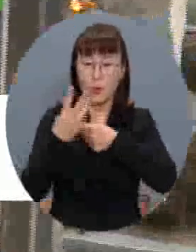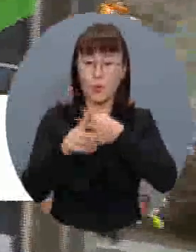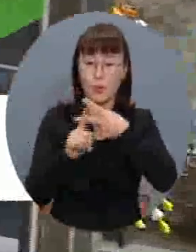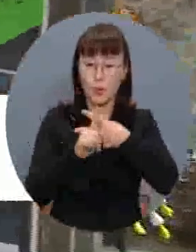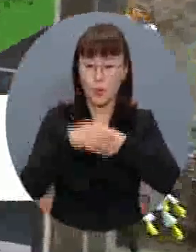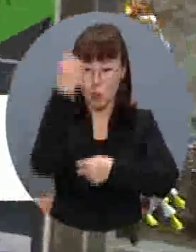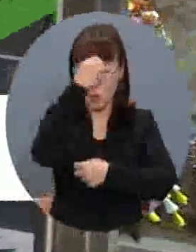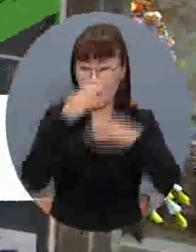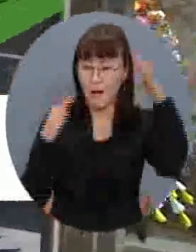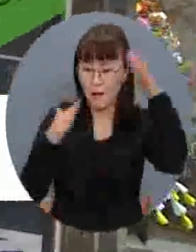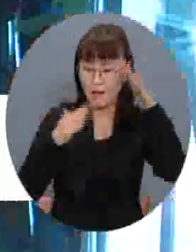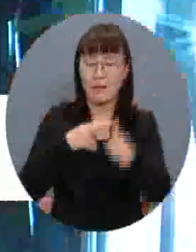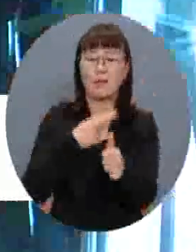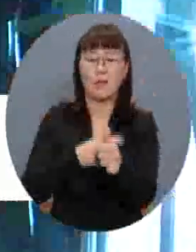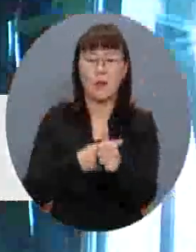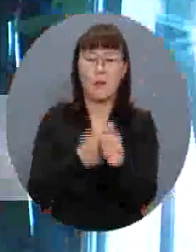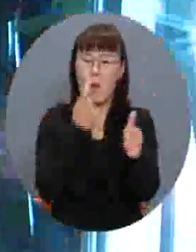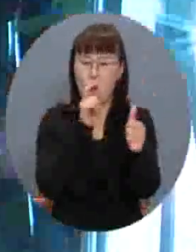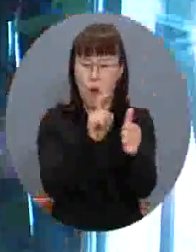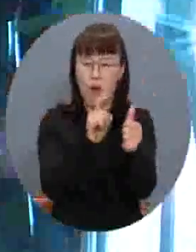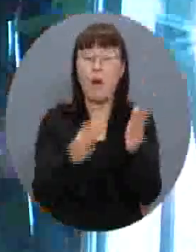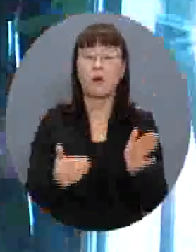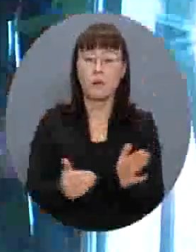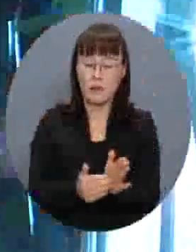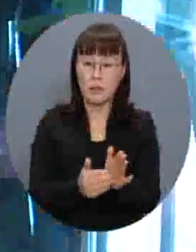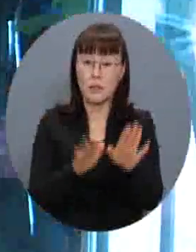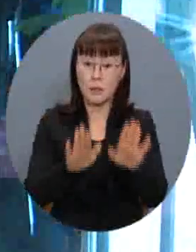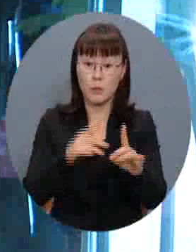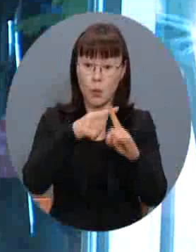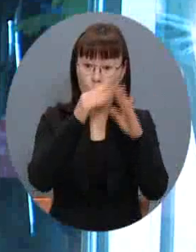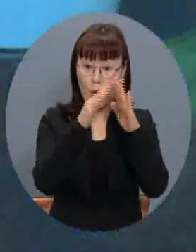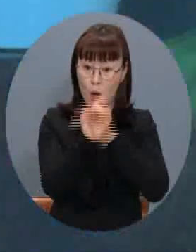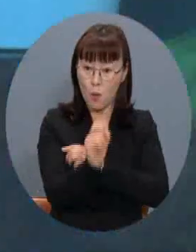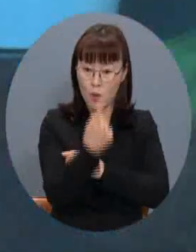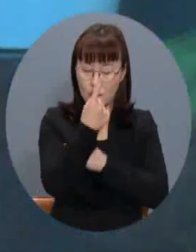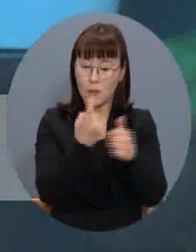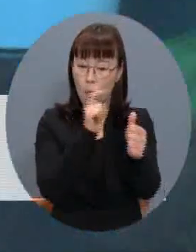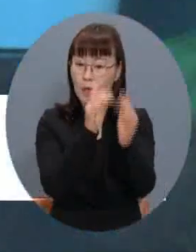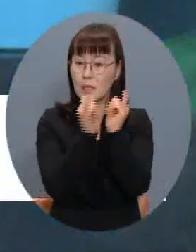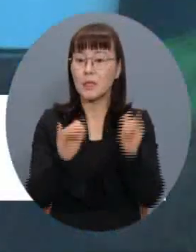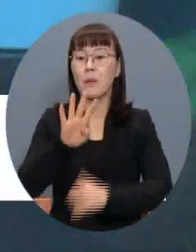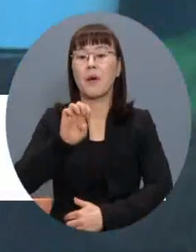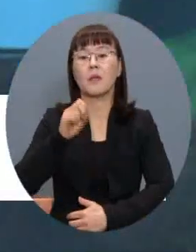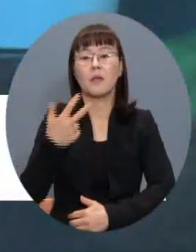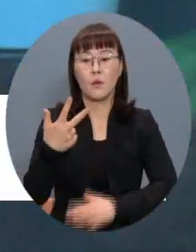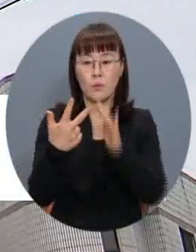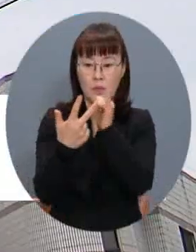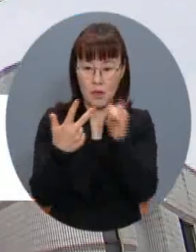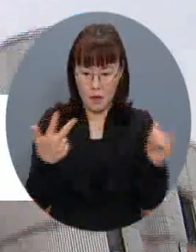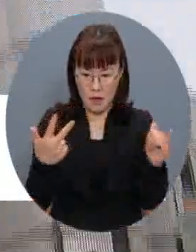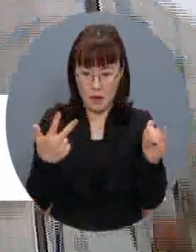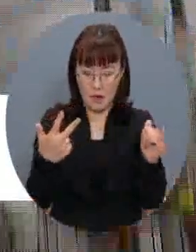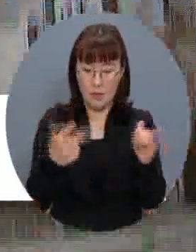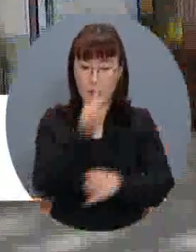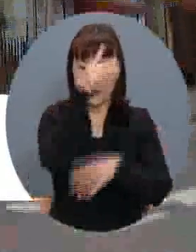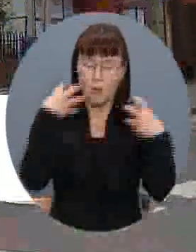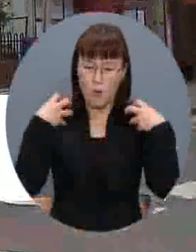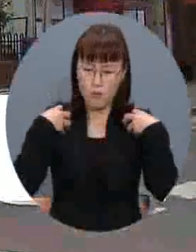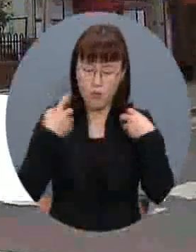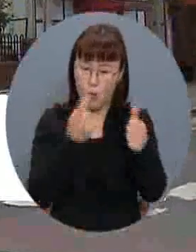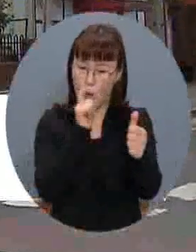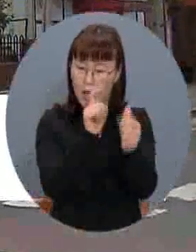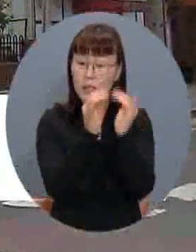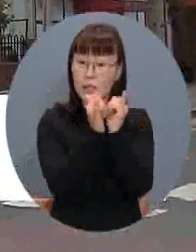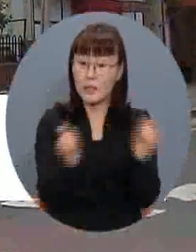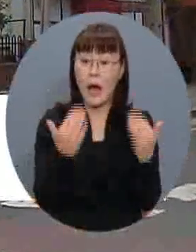초중고등학생, 교직원도 있습니다. 지금까지 확인된 이 교회 관련 확진자만 47명. 방역 당국은